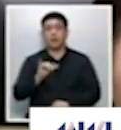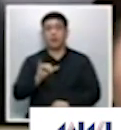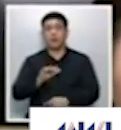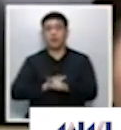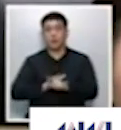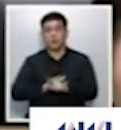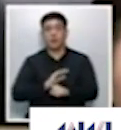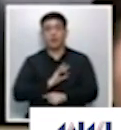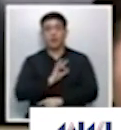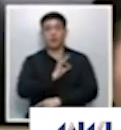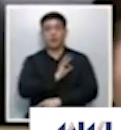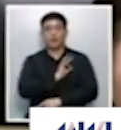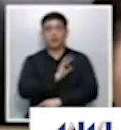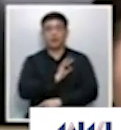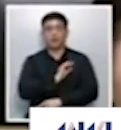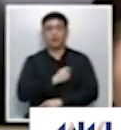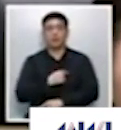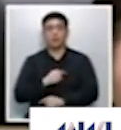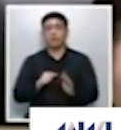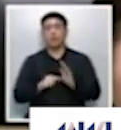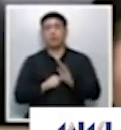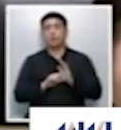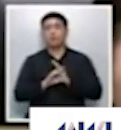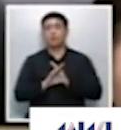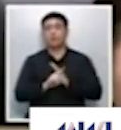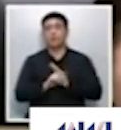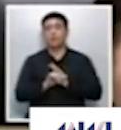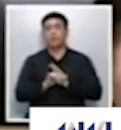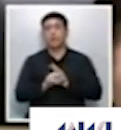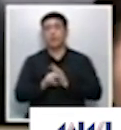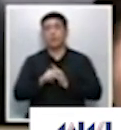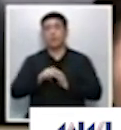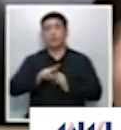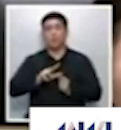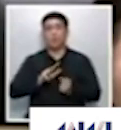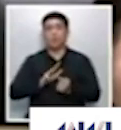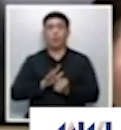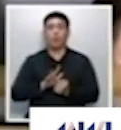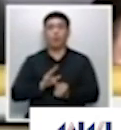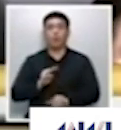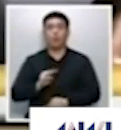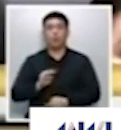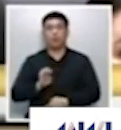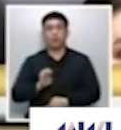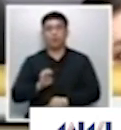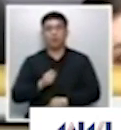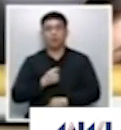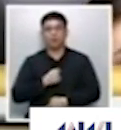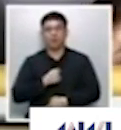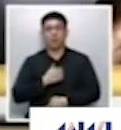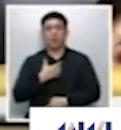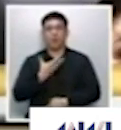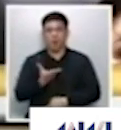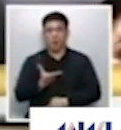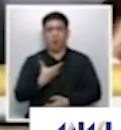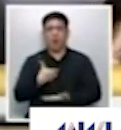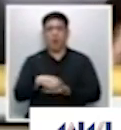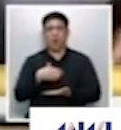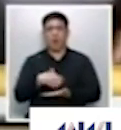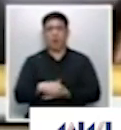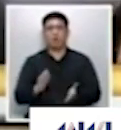ฎรจังหวัดชัยภูมิพรรคเพื่อไทยกระผมขออภิปรายสนับสนุนยัต